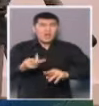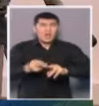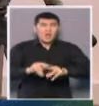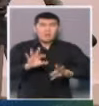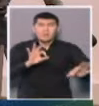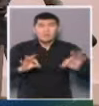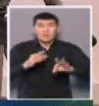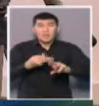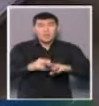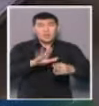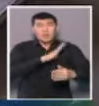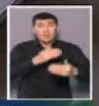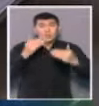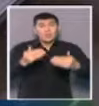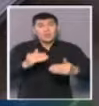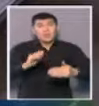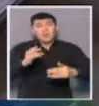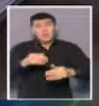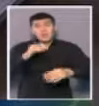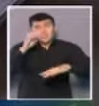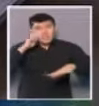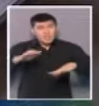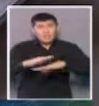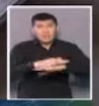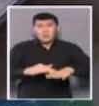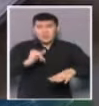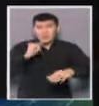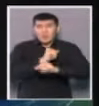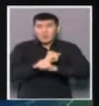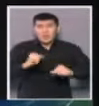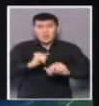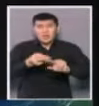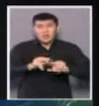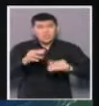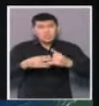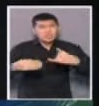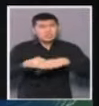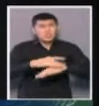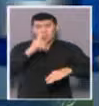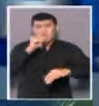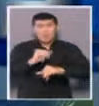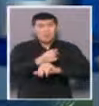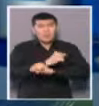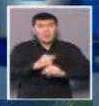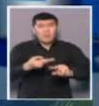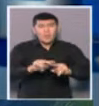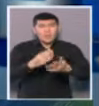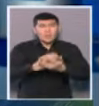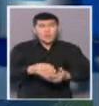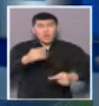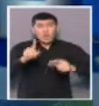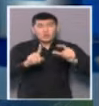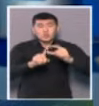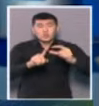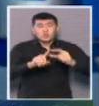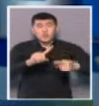абызы болған Бәйкен Әшімов ағамыздың «Еліңді жамандама шығар төрің, жеріңді жамандама кірер көрің» деген аталы сөзін